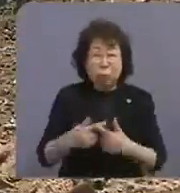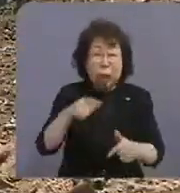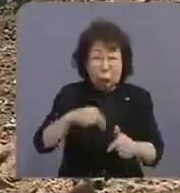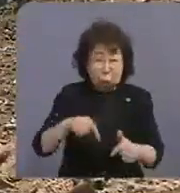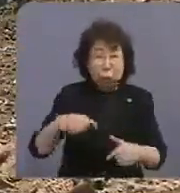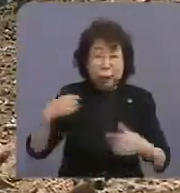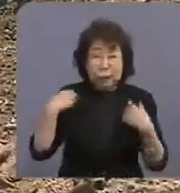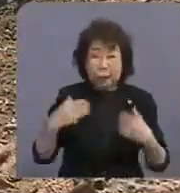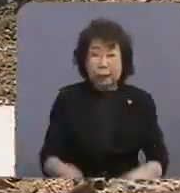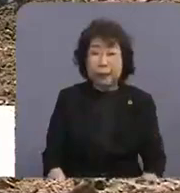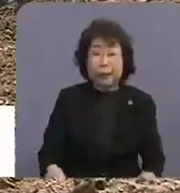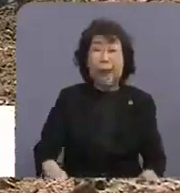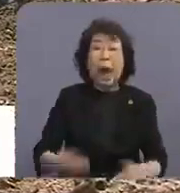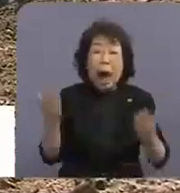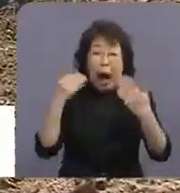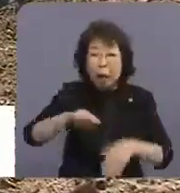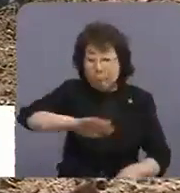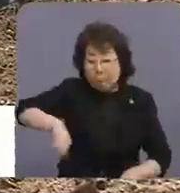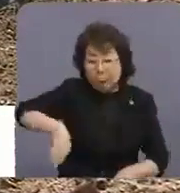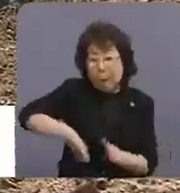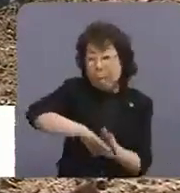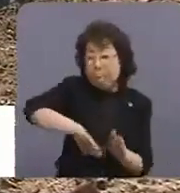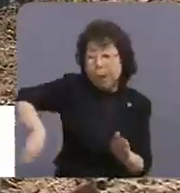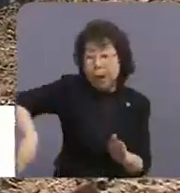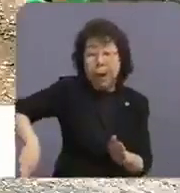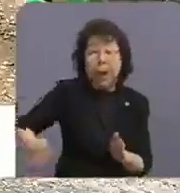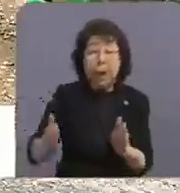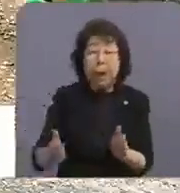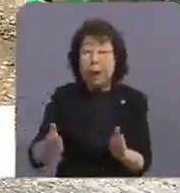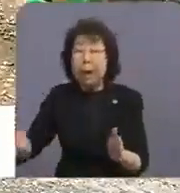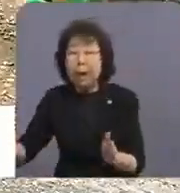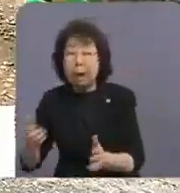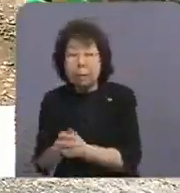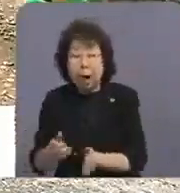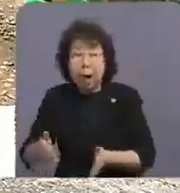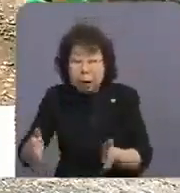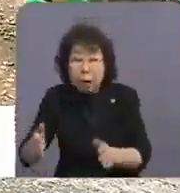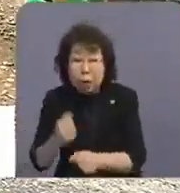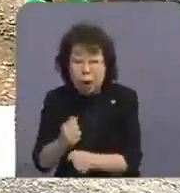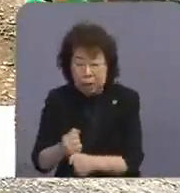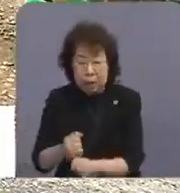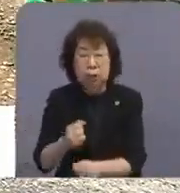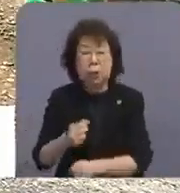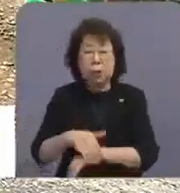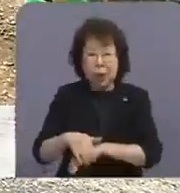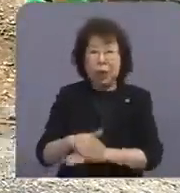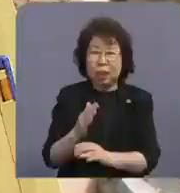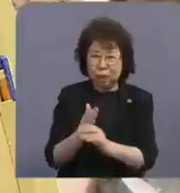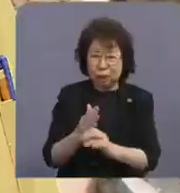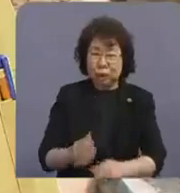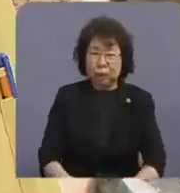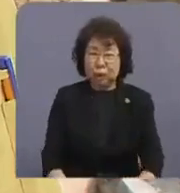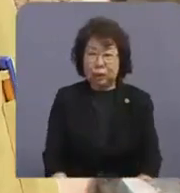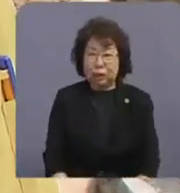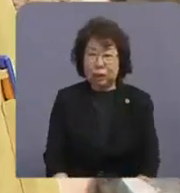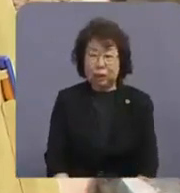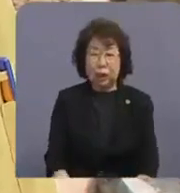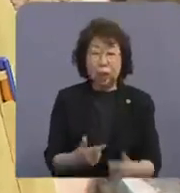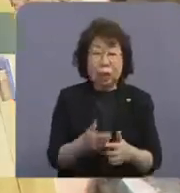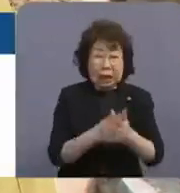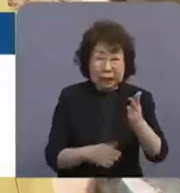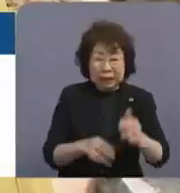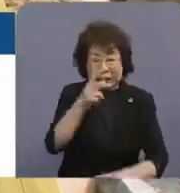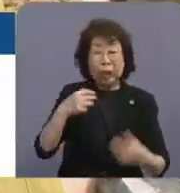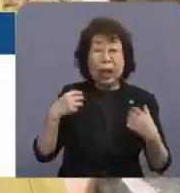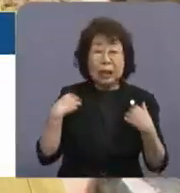교육청은 학교 담장 양쪽을 4m가량 들여세운 뒤 빈 곳을 인도로 만들기로 했습니다. 시와